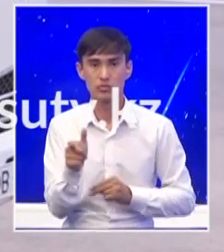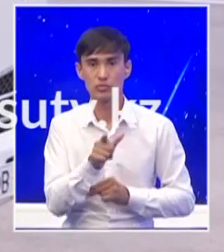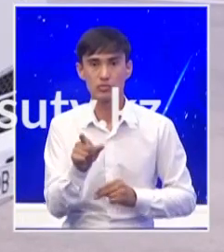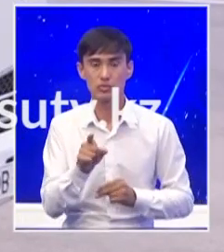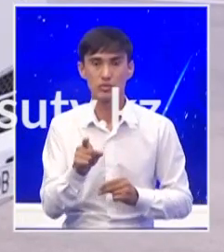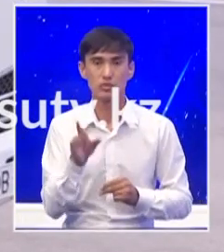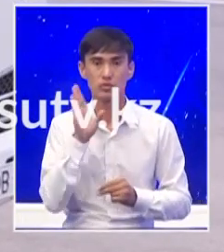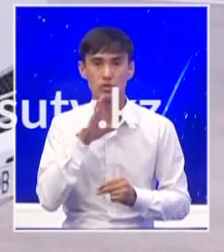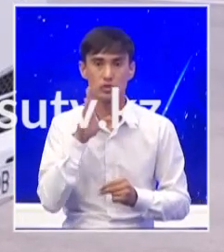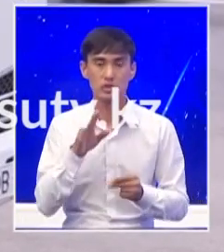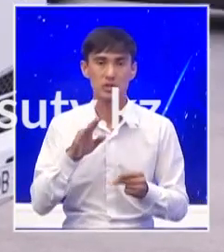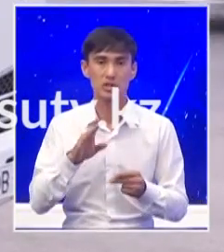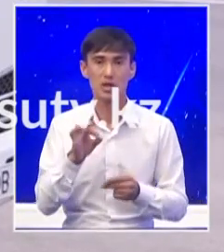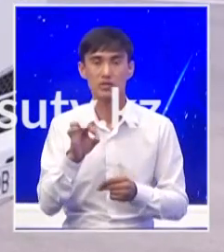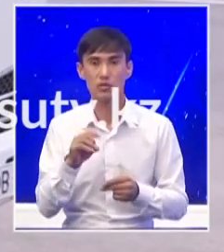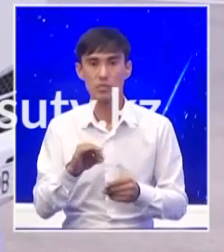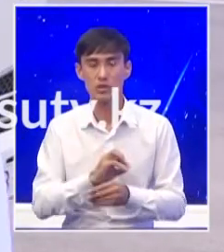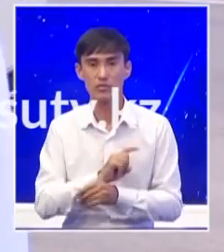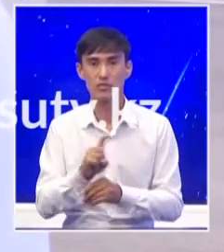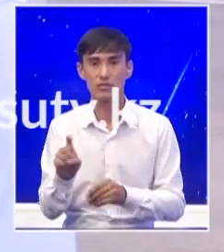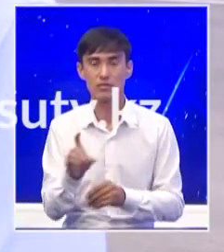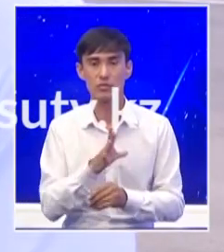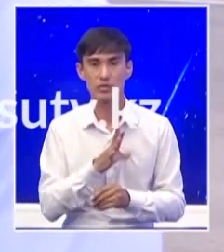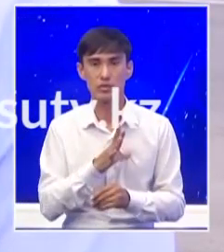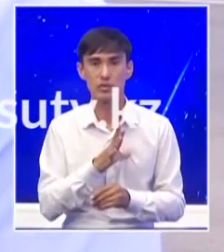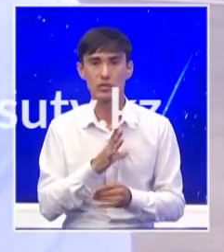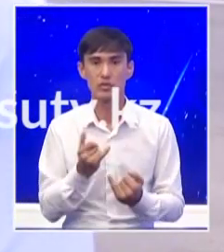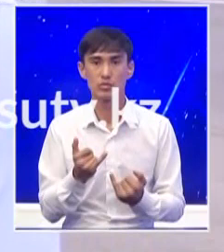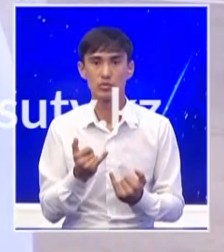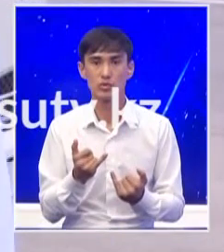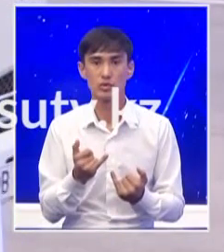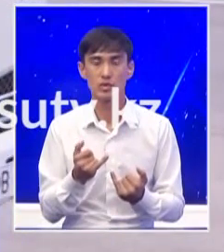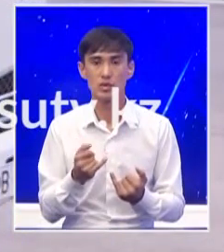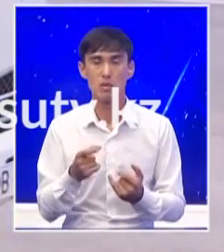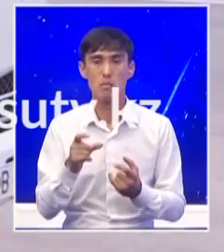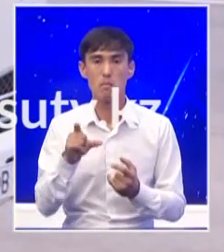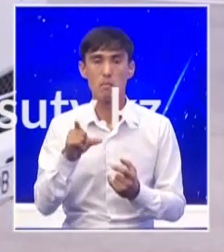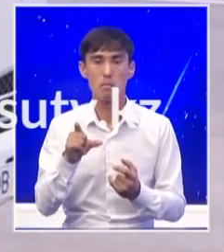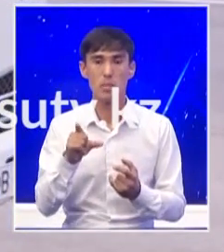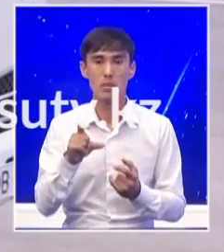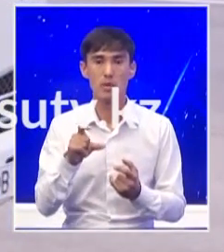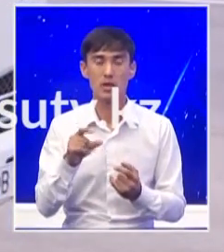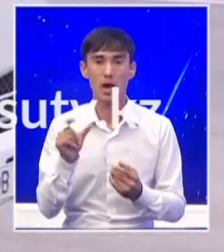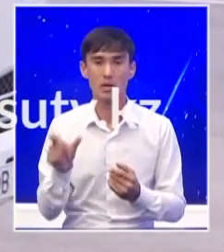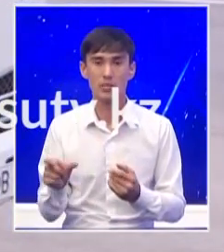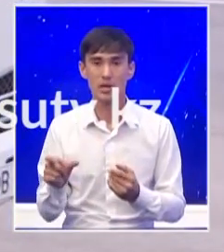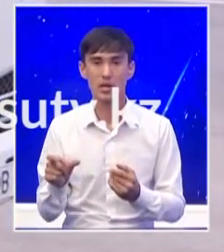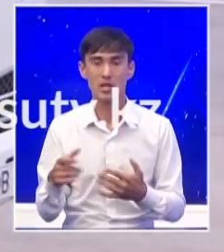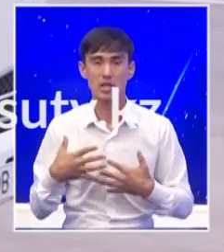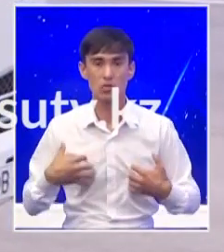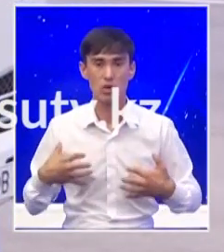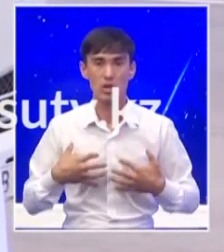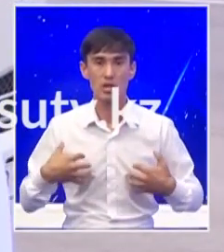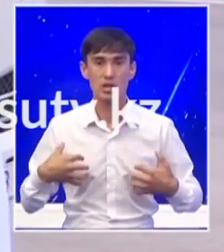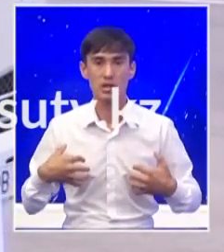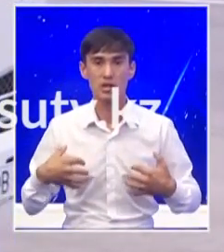рабочий жидкость растворымен өткізілді. Бұл жаңағы препарат адамдарға,